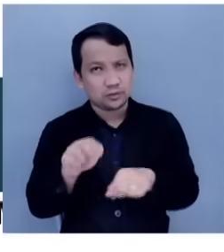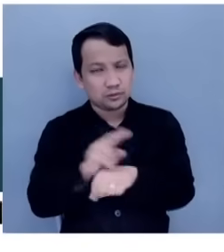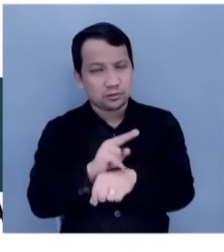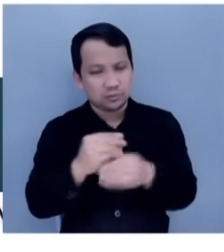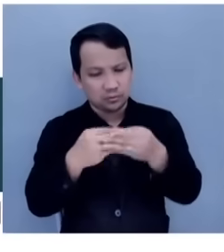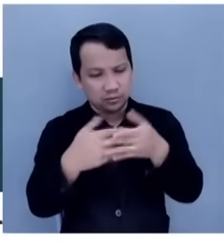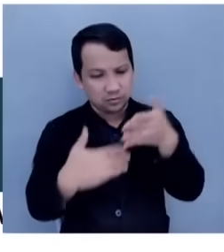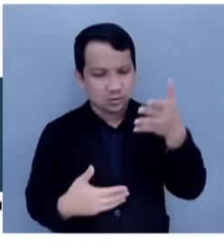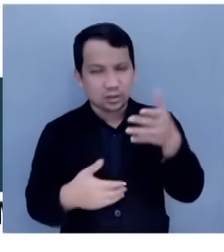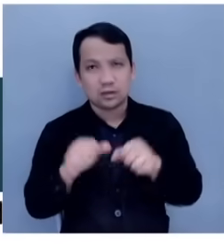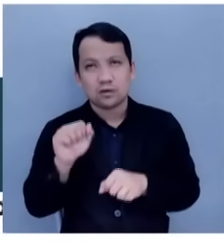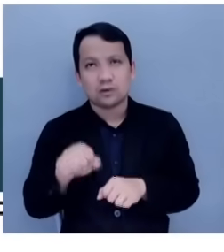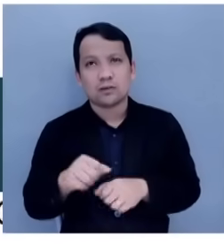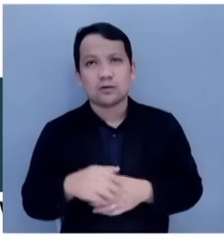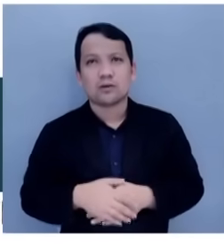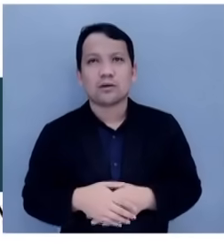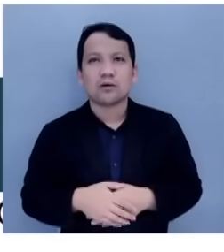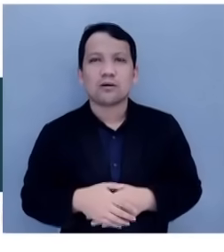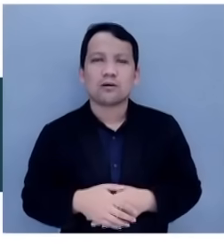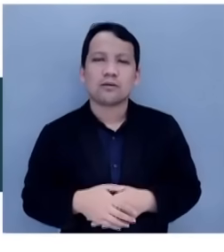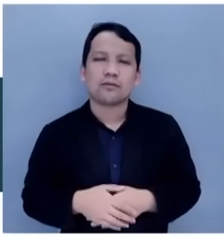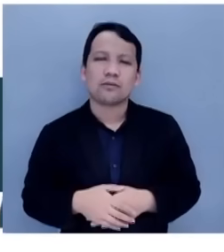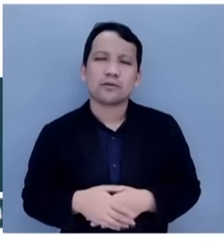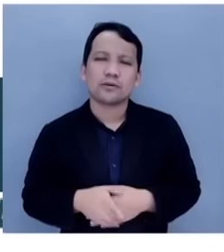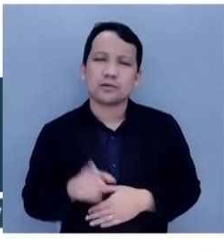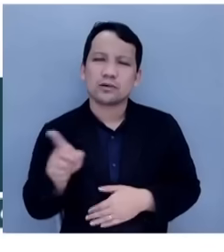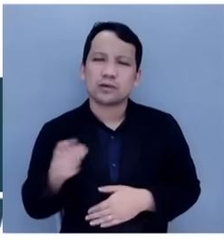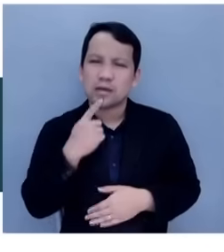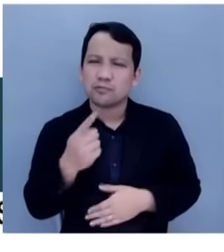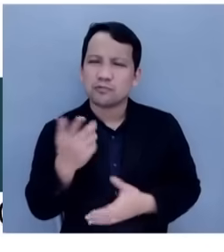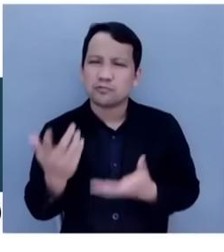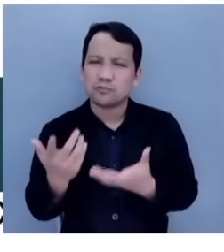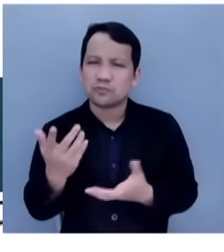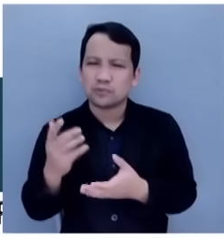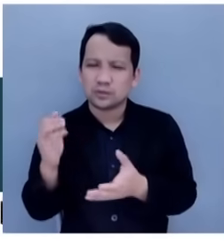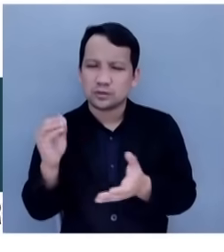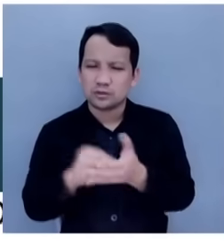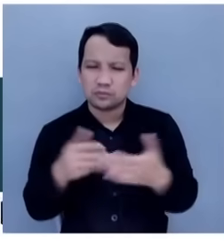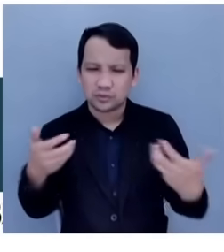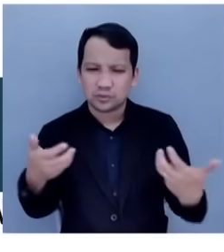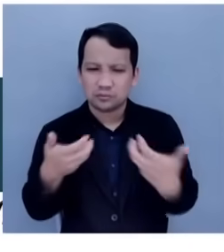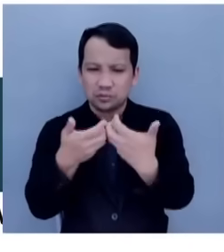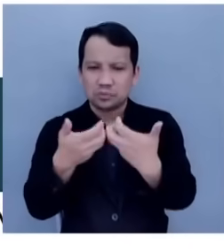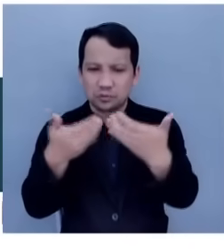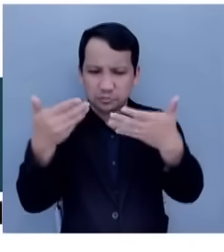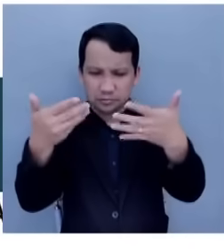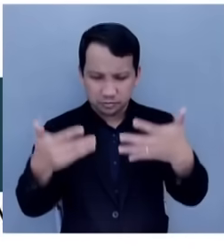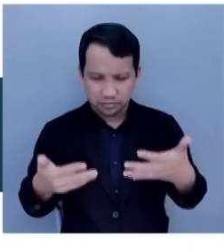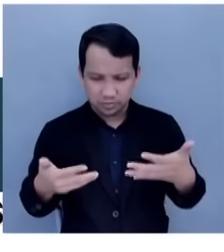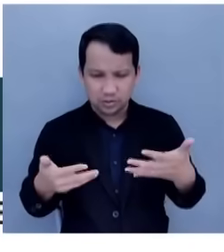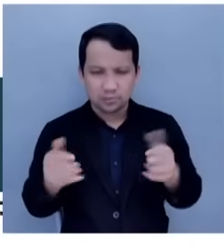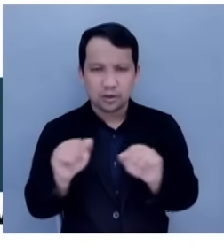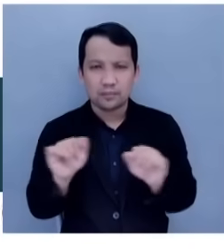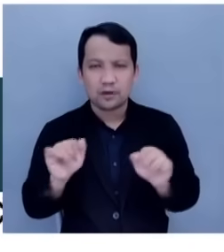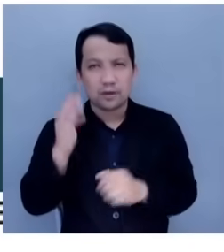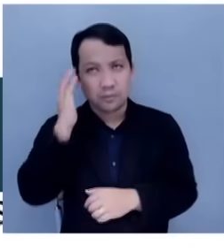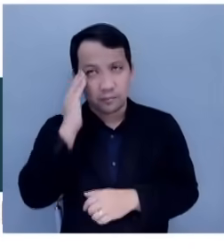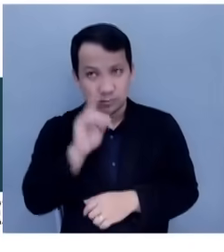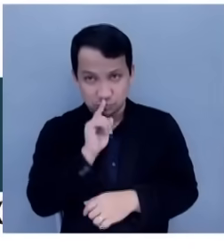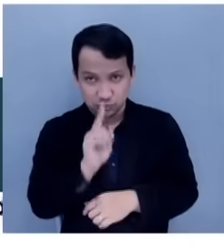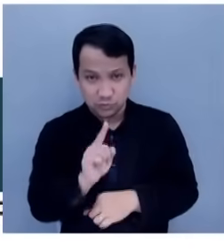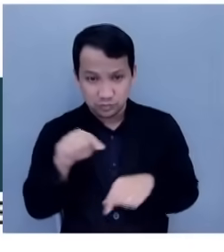ba? Yes. Pero saan, yes, saan kaya to pwede ibangga para malaman natin kung talagang dito